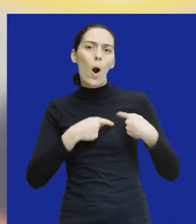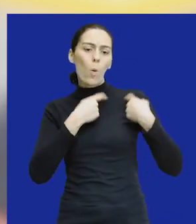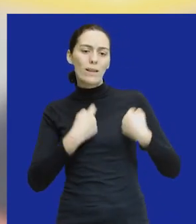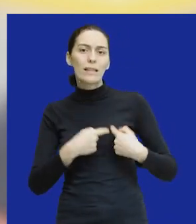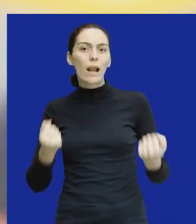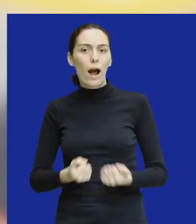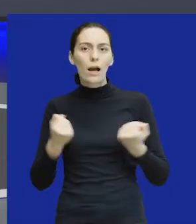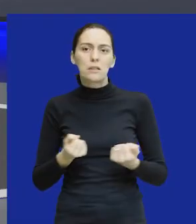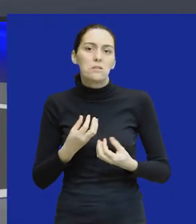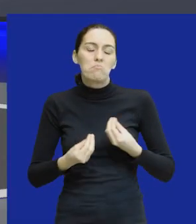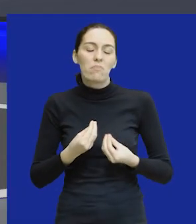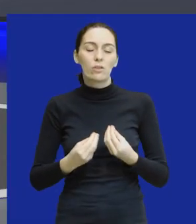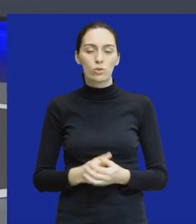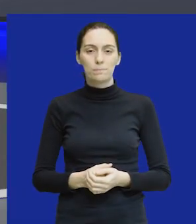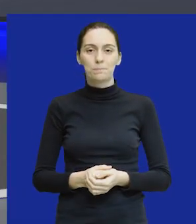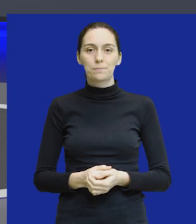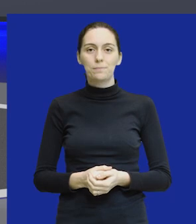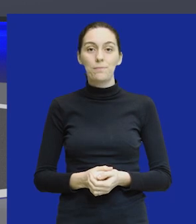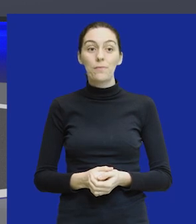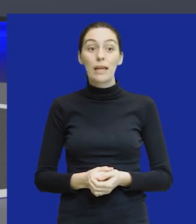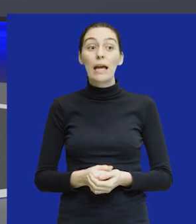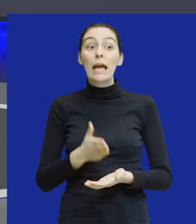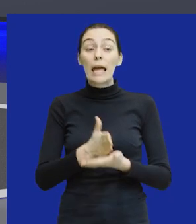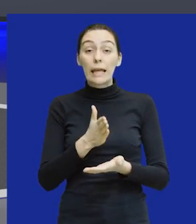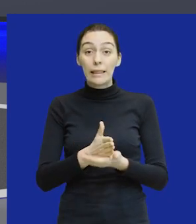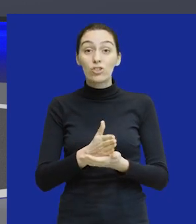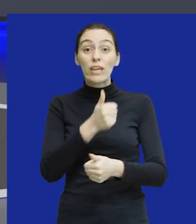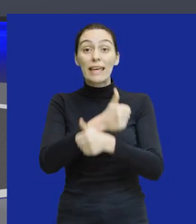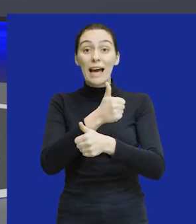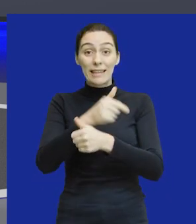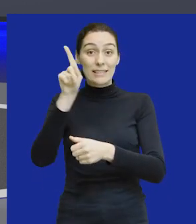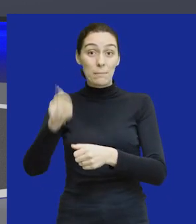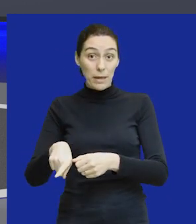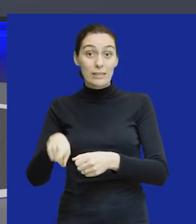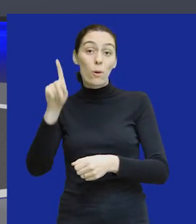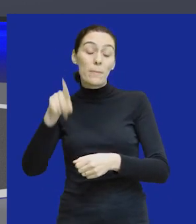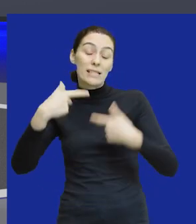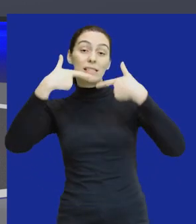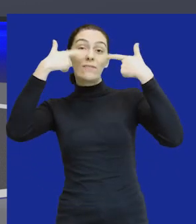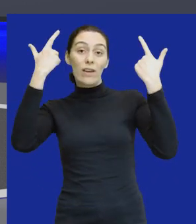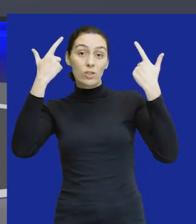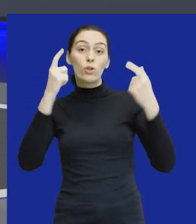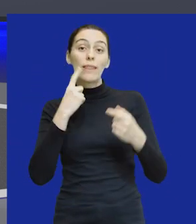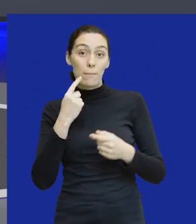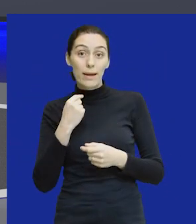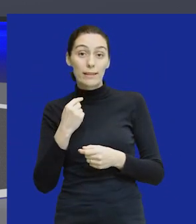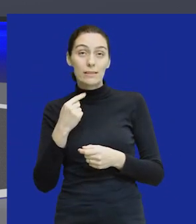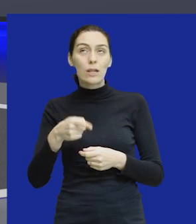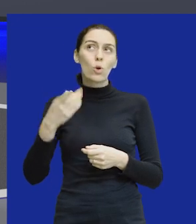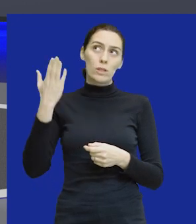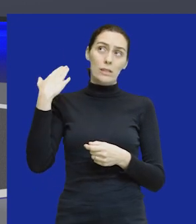humanitarnu akciju ili nešto? Inače, mjesec studeni, mjesec svjesnosti o dijabetesu i to je sada iza nas. Imali